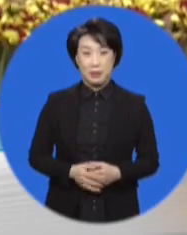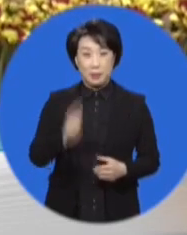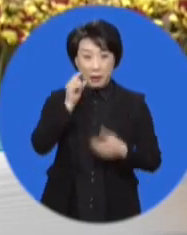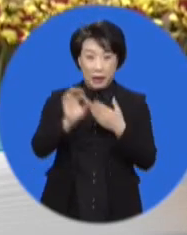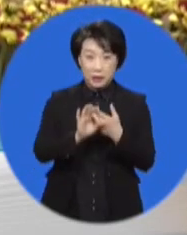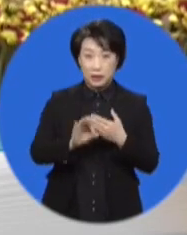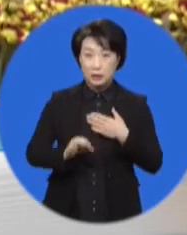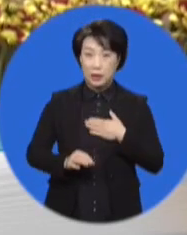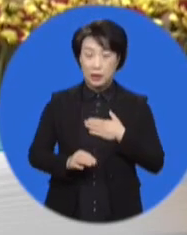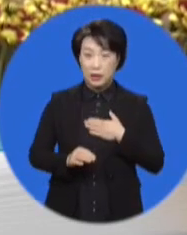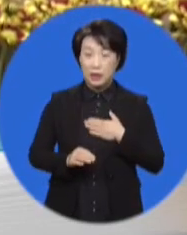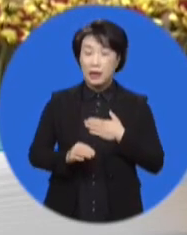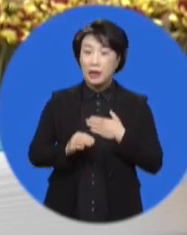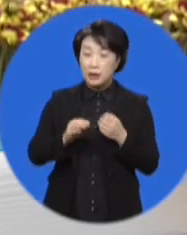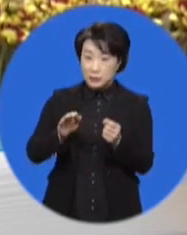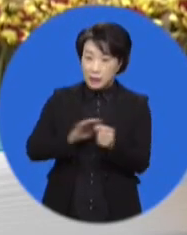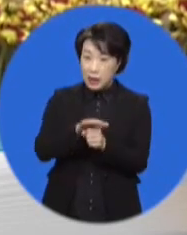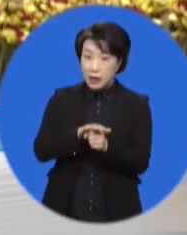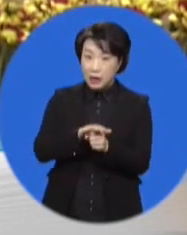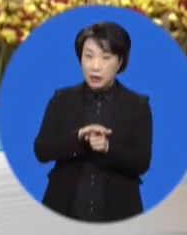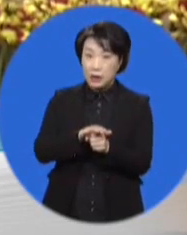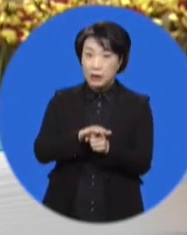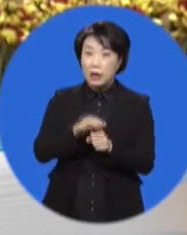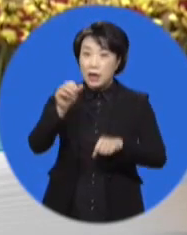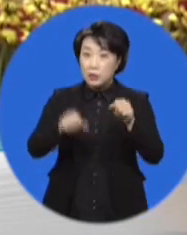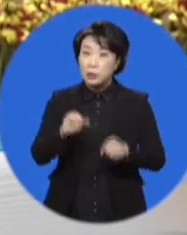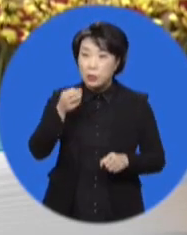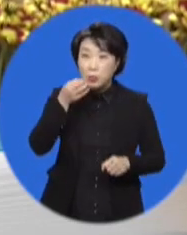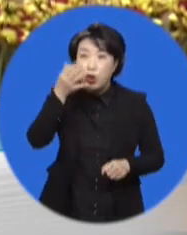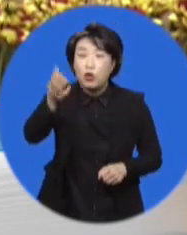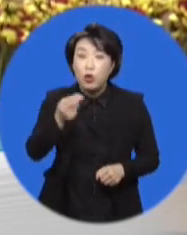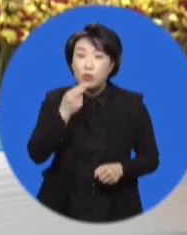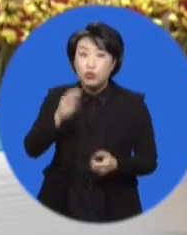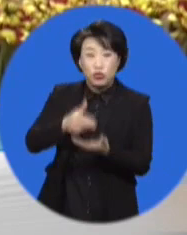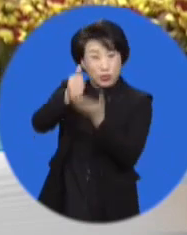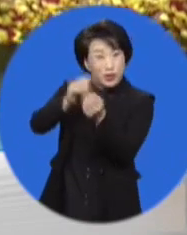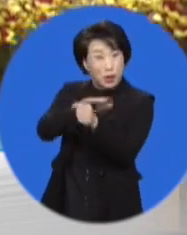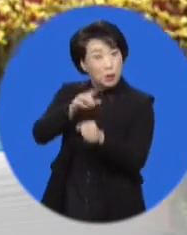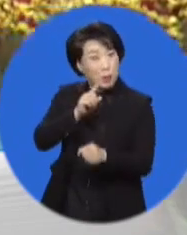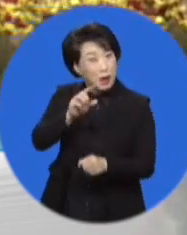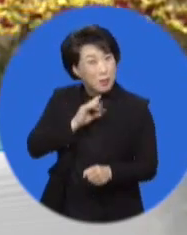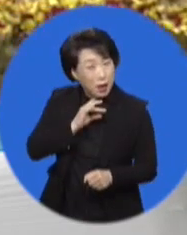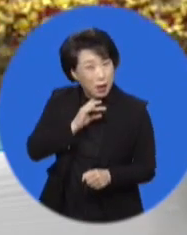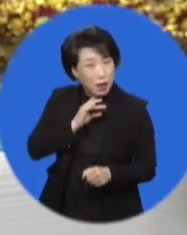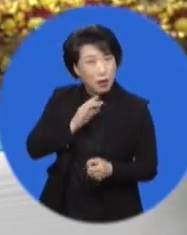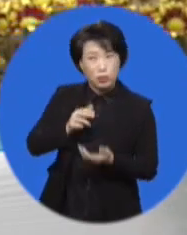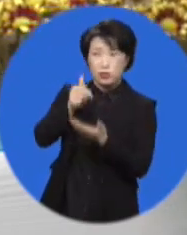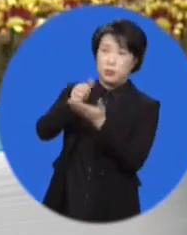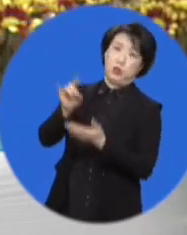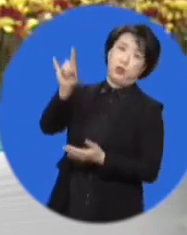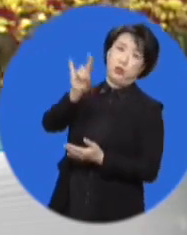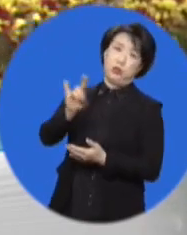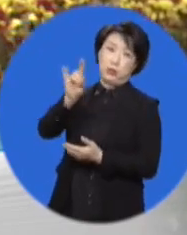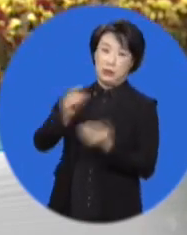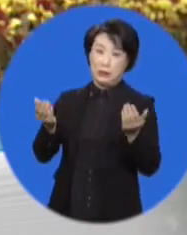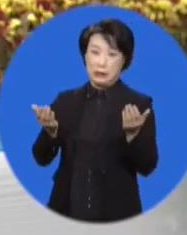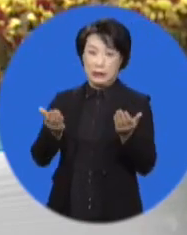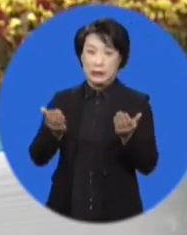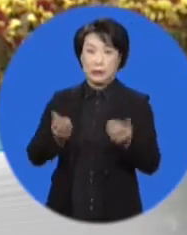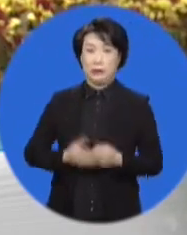만약에 표현하는 사랑이 없이 주님을 사랑한다면 주님을 기만하는